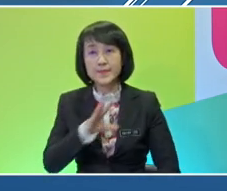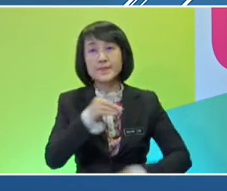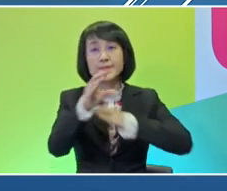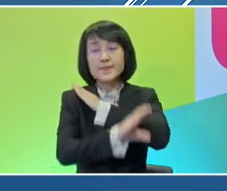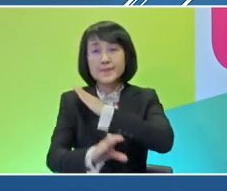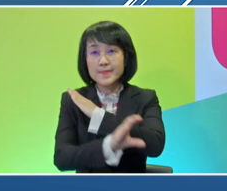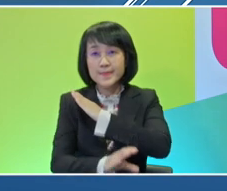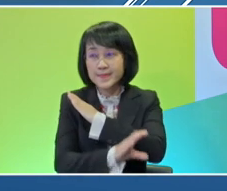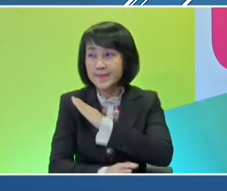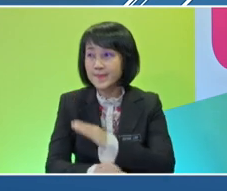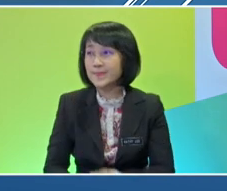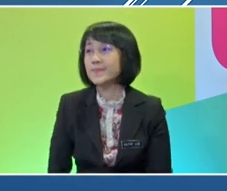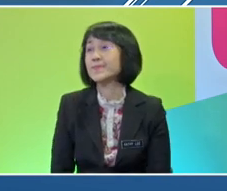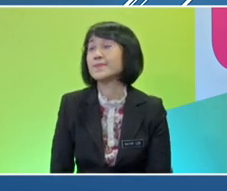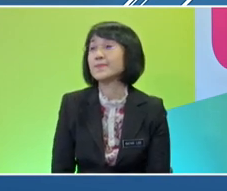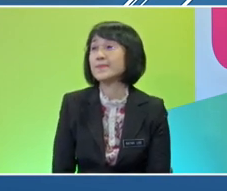dekat